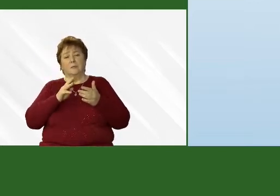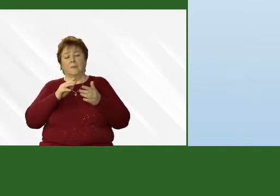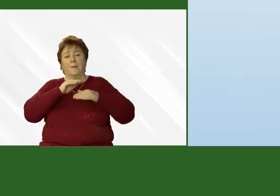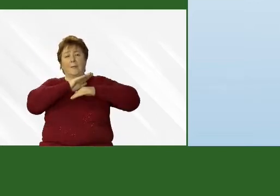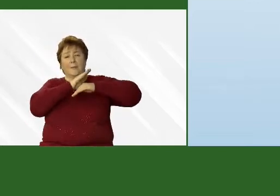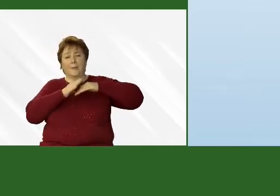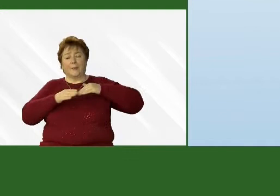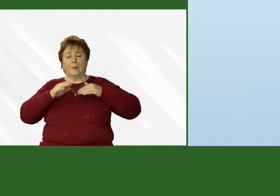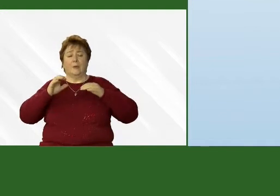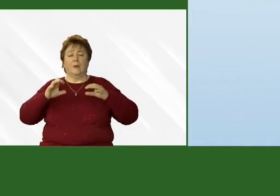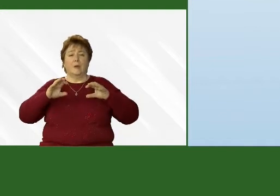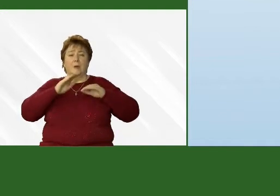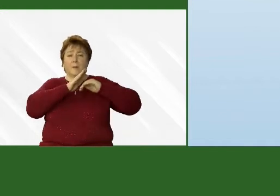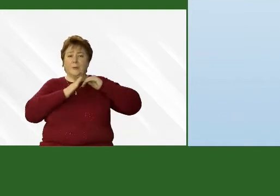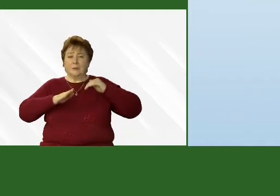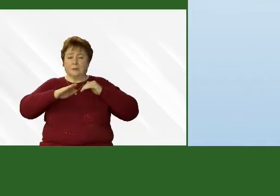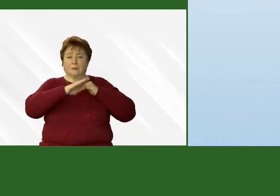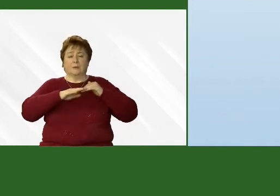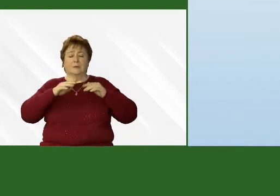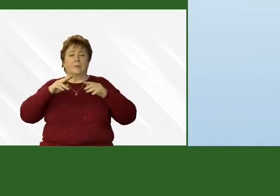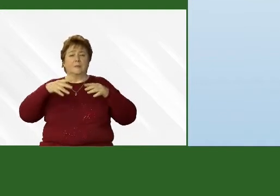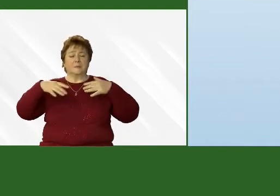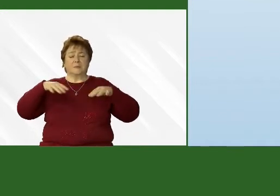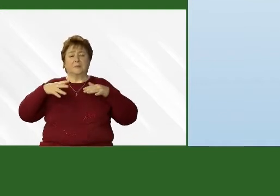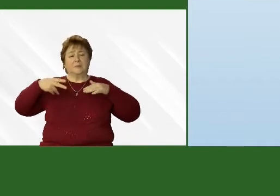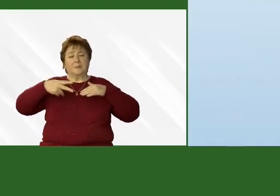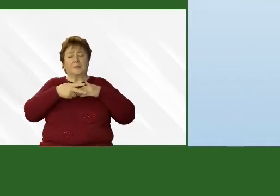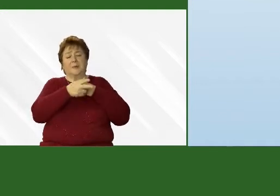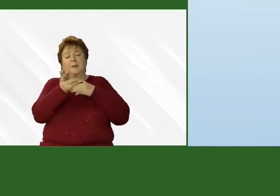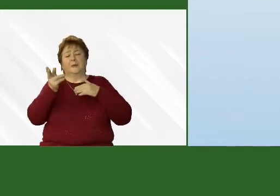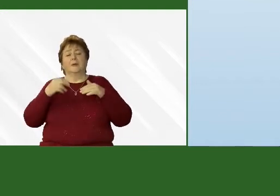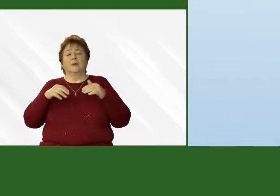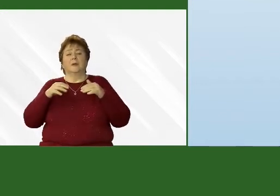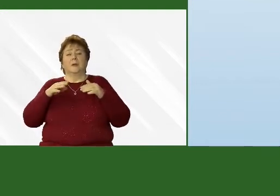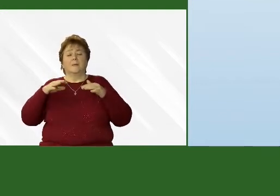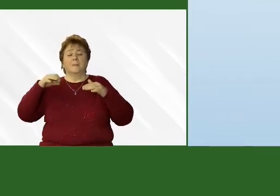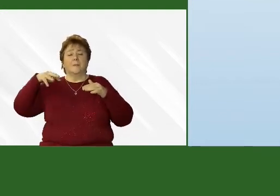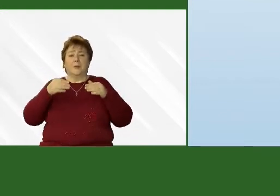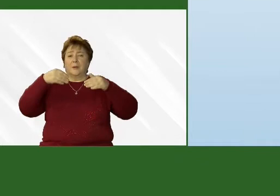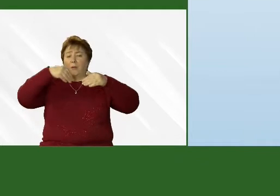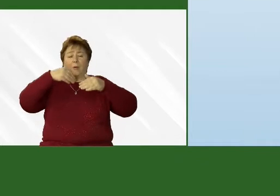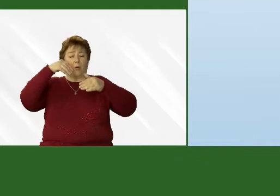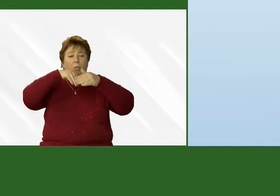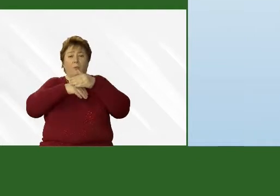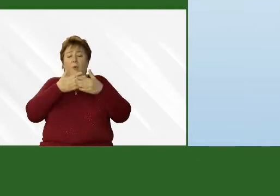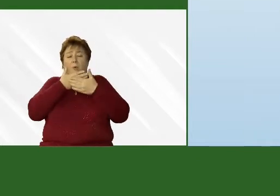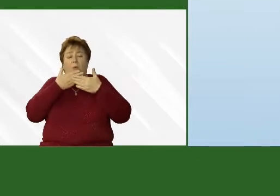Береговая линия материка слабо изрезана. Моря неглубоко вдаются в континент. Наиболее крупные из